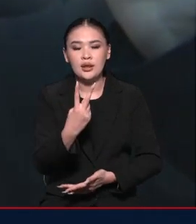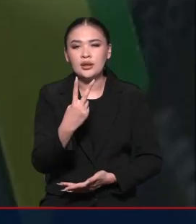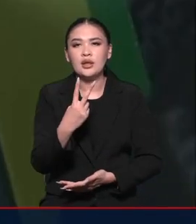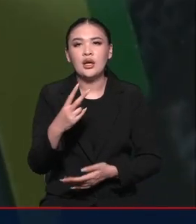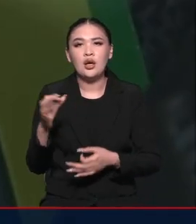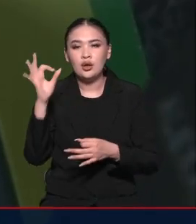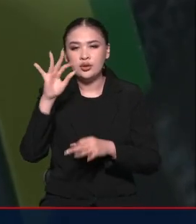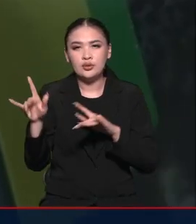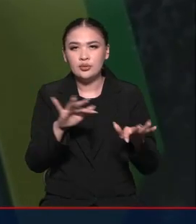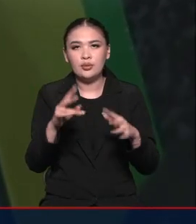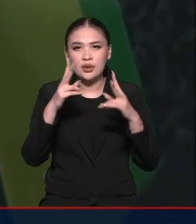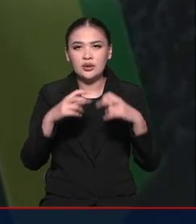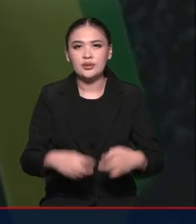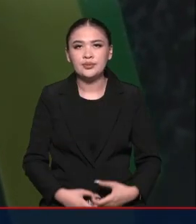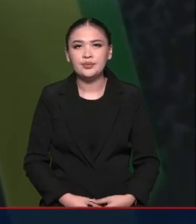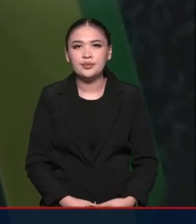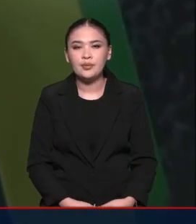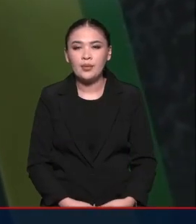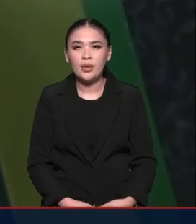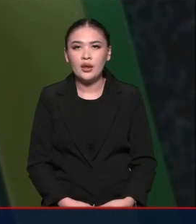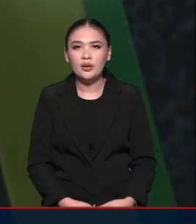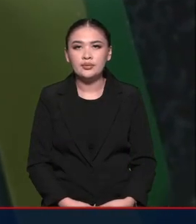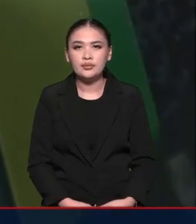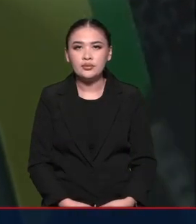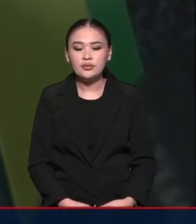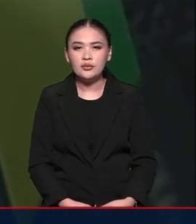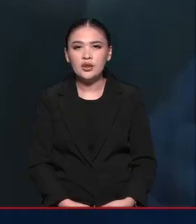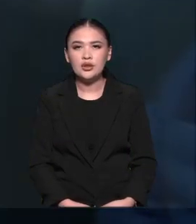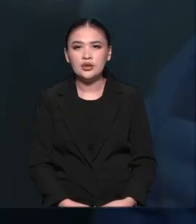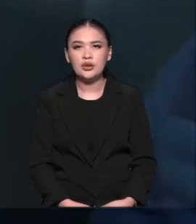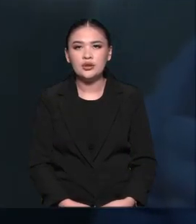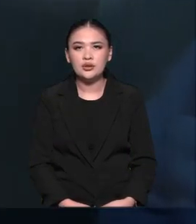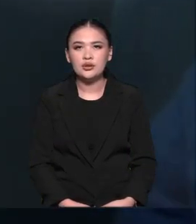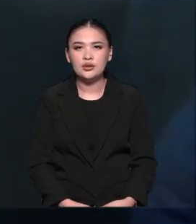ұйымдастырылады. Алтынгүл Төлегенова, Наргиз Жанабекова, Жібек жолы телеарнасы, Ұлытау облысы.